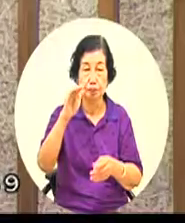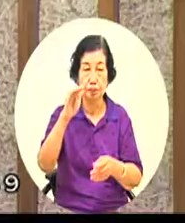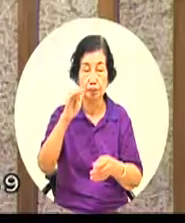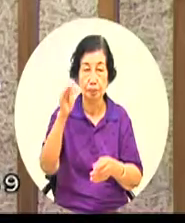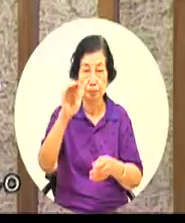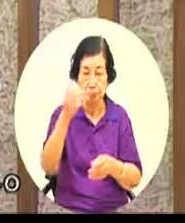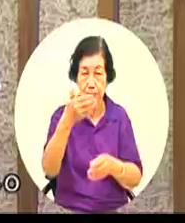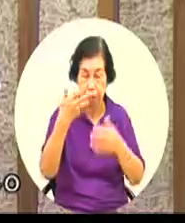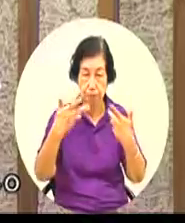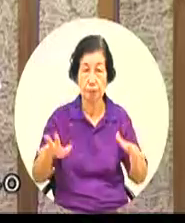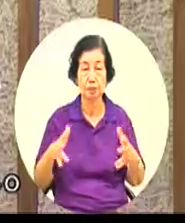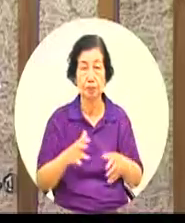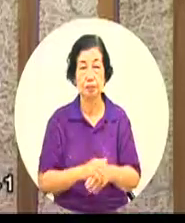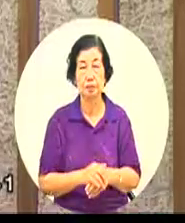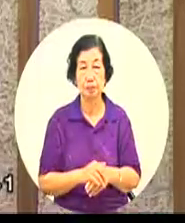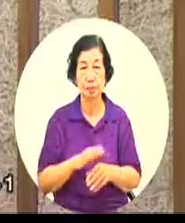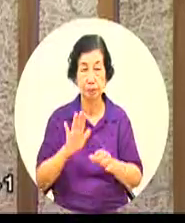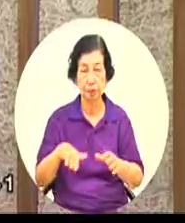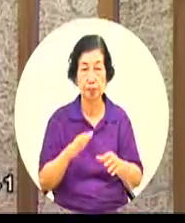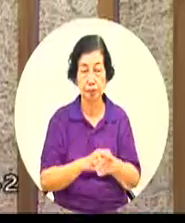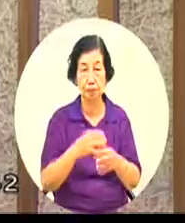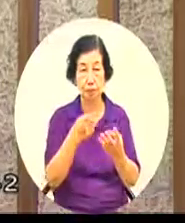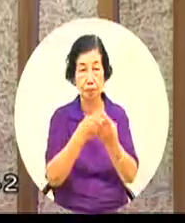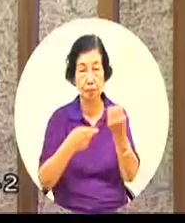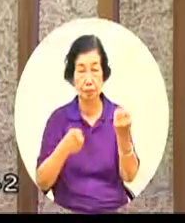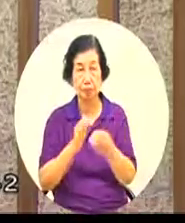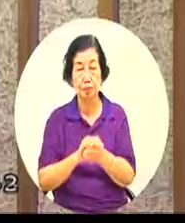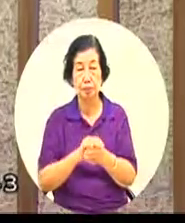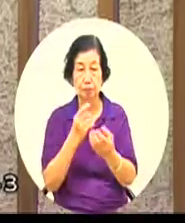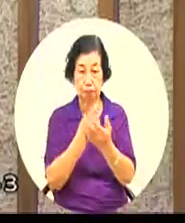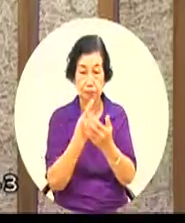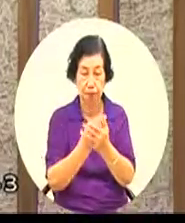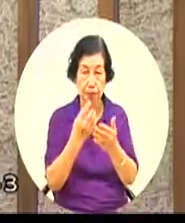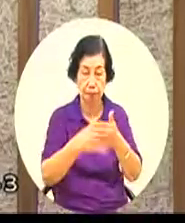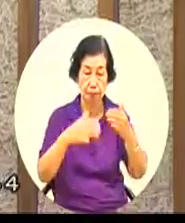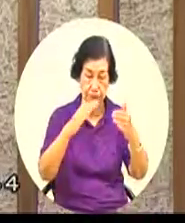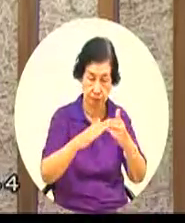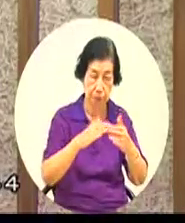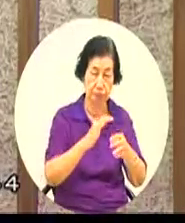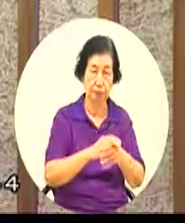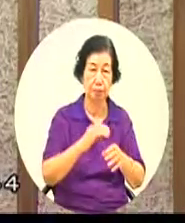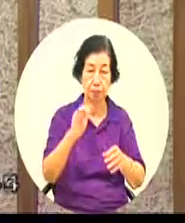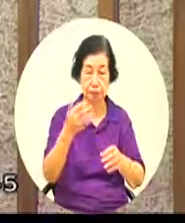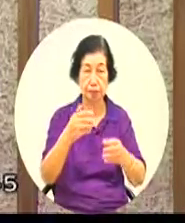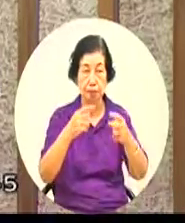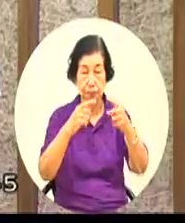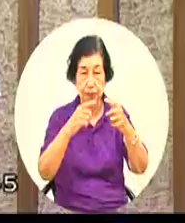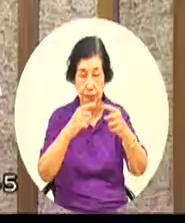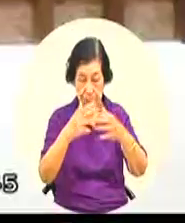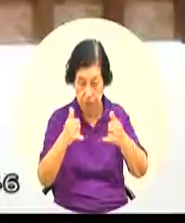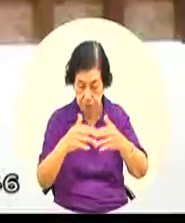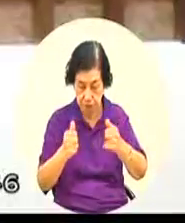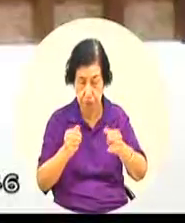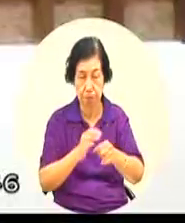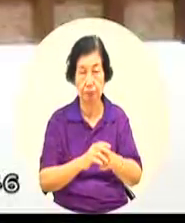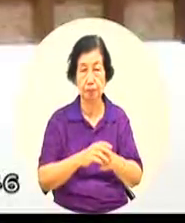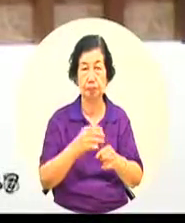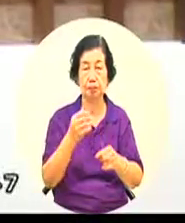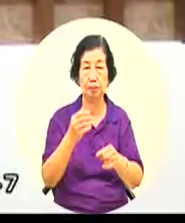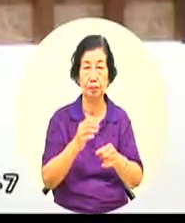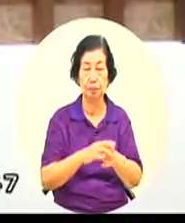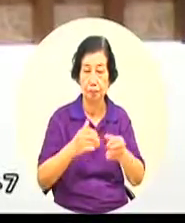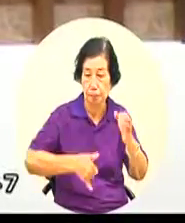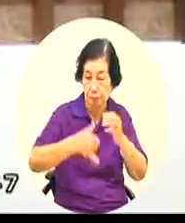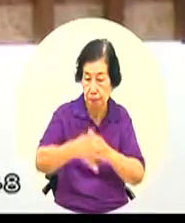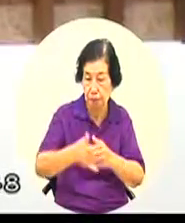会变动，大概我们目前统计大概有各个学校大概900个人是特定人，特定的学生， 特定900个人在做筛检。 对， 那你